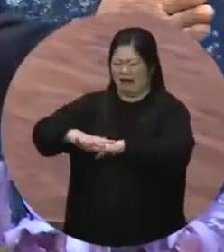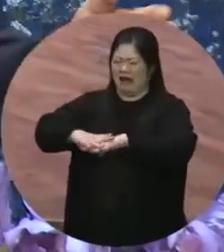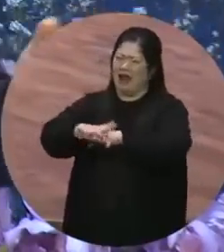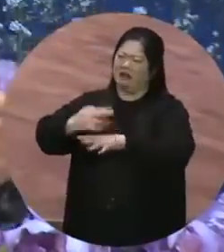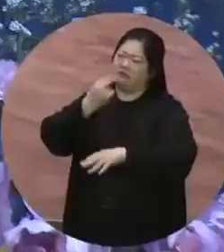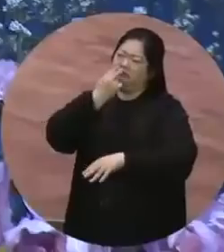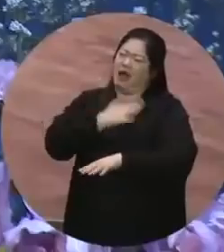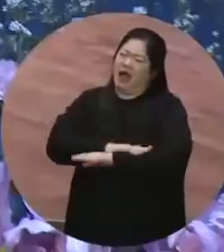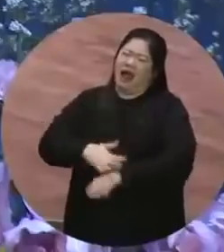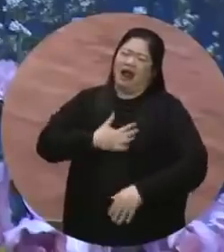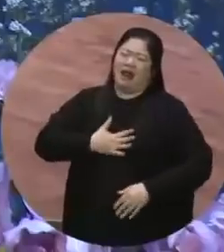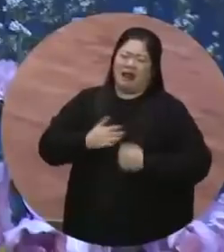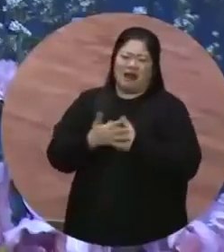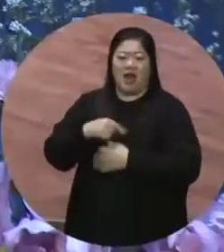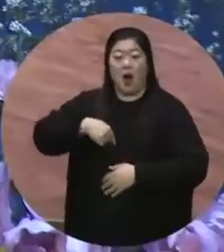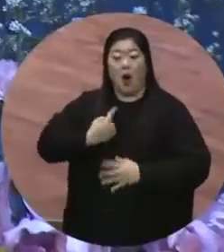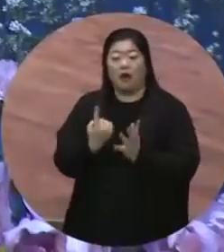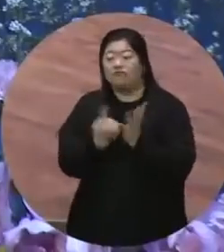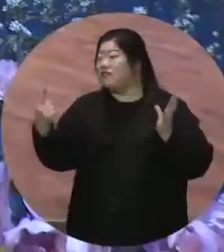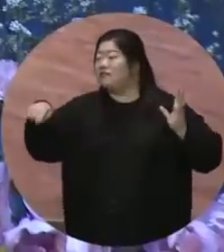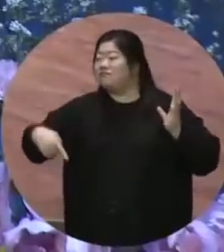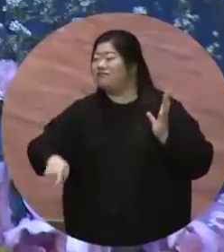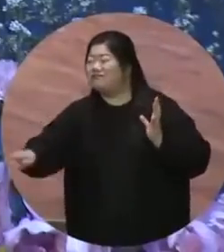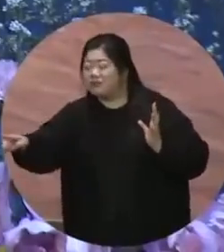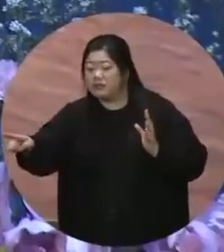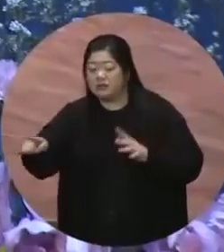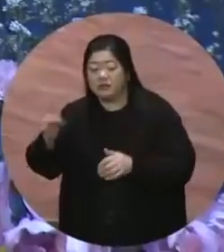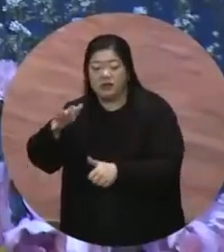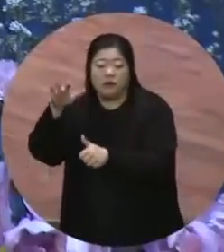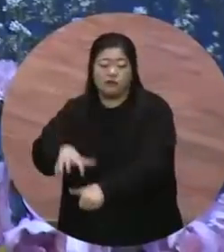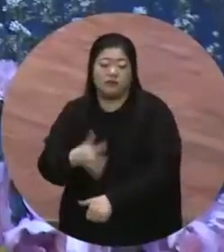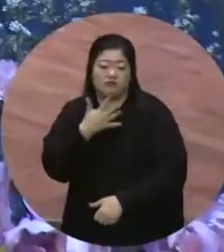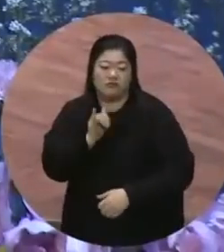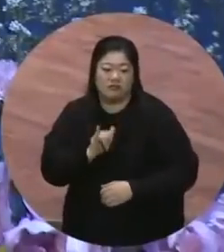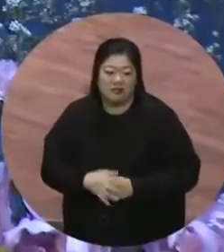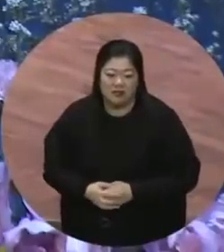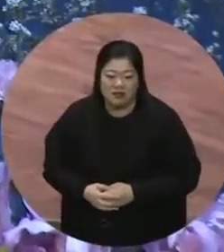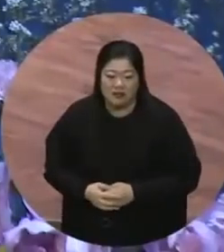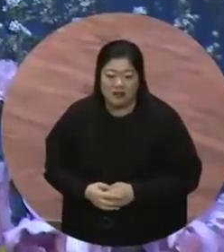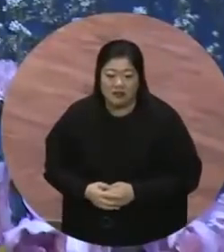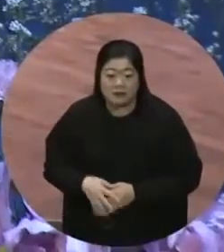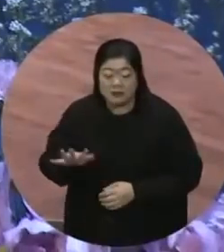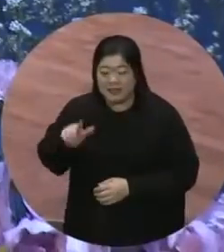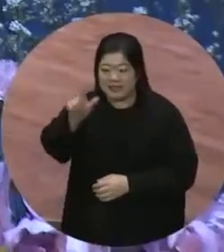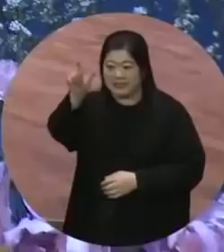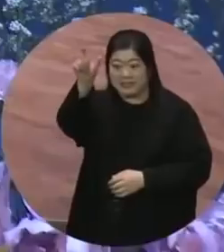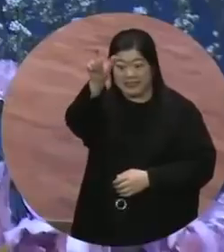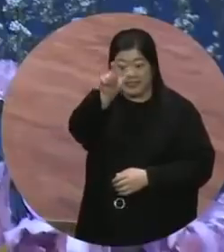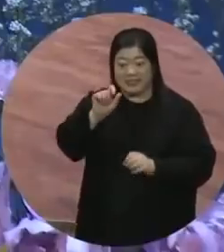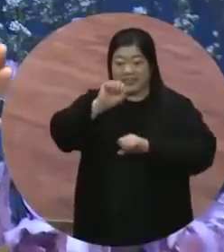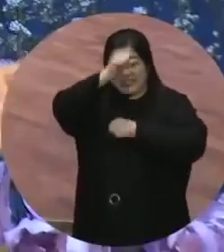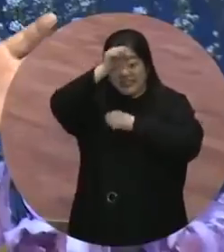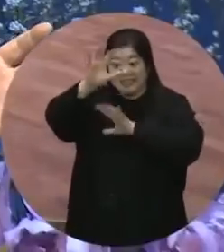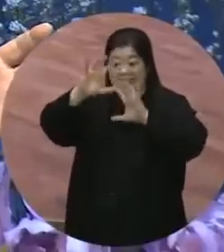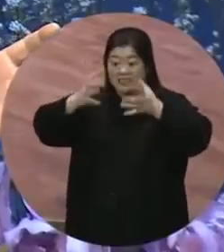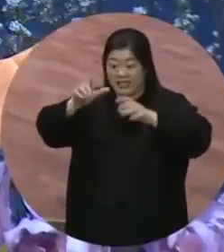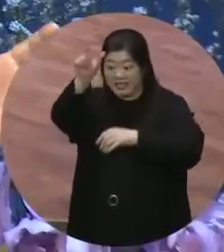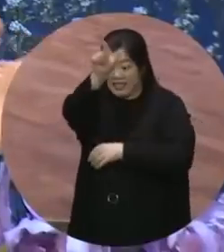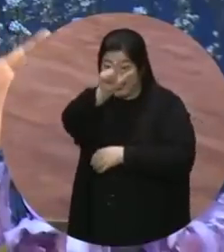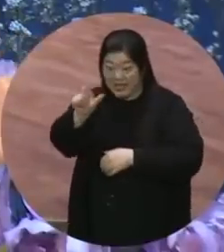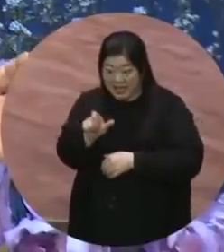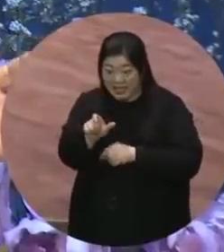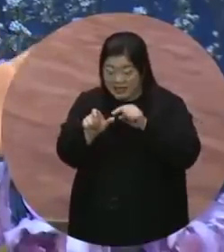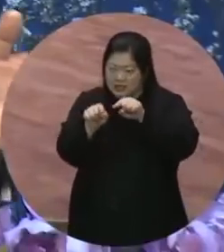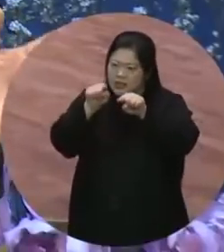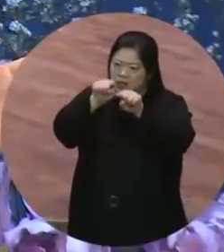완전히 그냥 로마, 이태리 로마 바로 그 외곽에 있는데요. 그 카타콤이라고